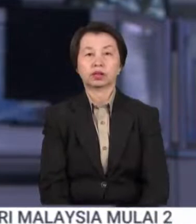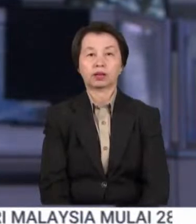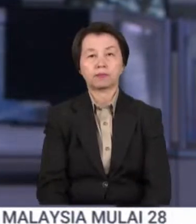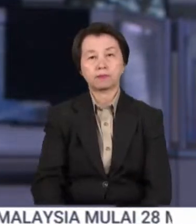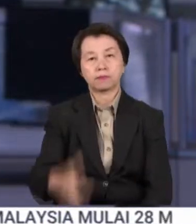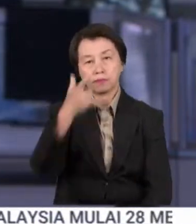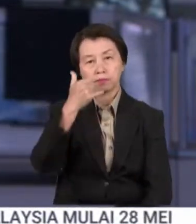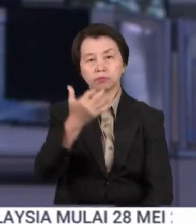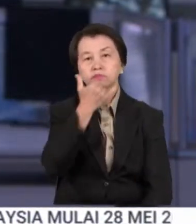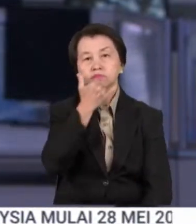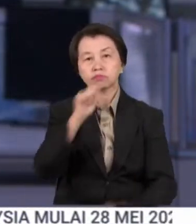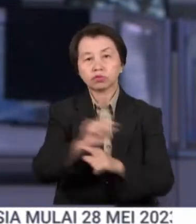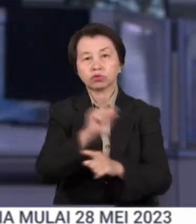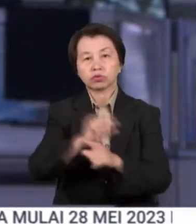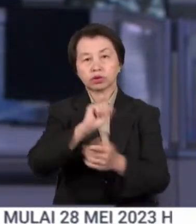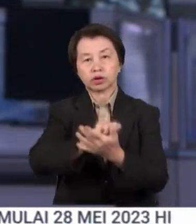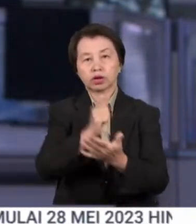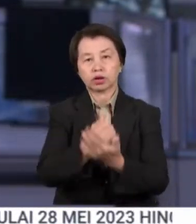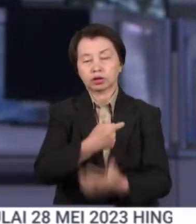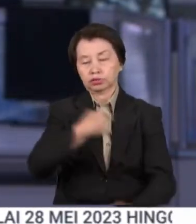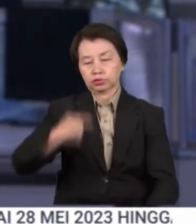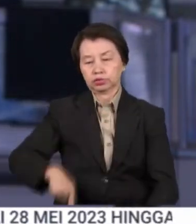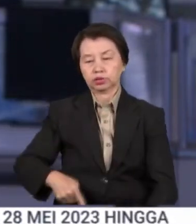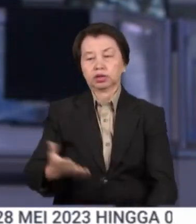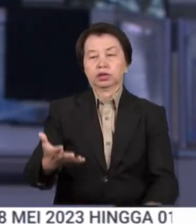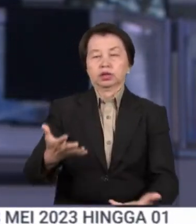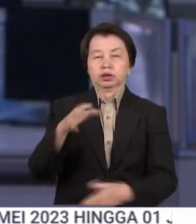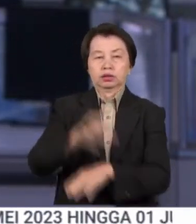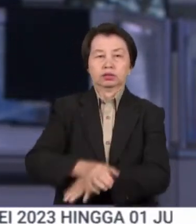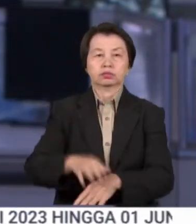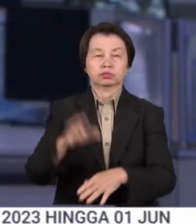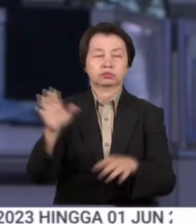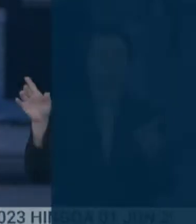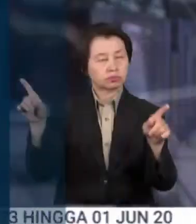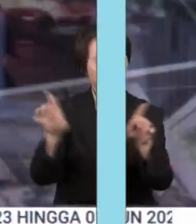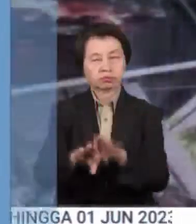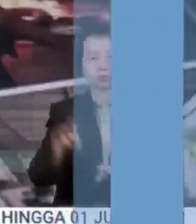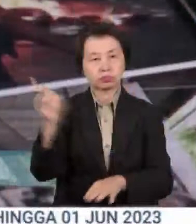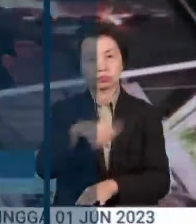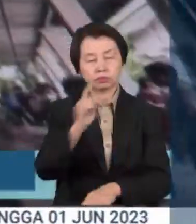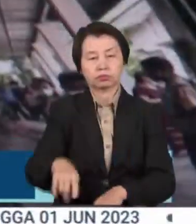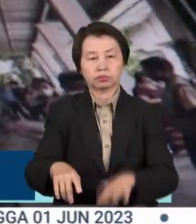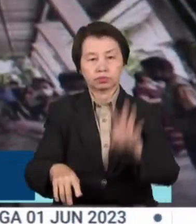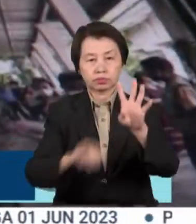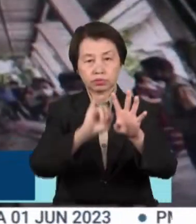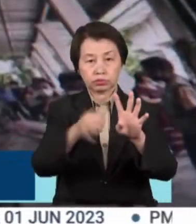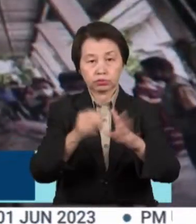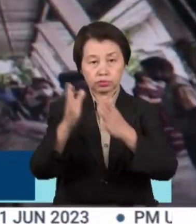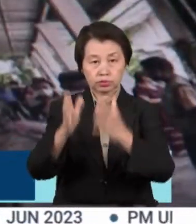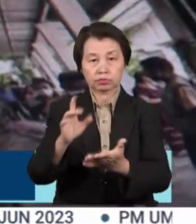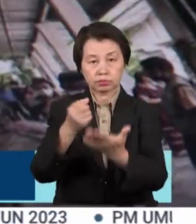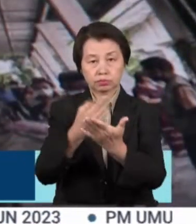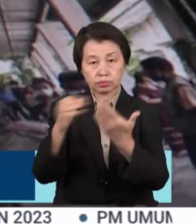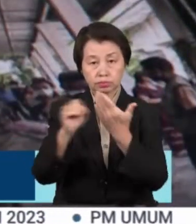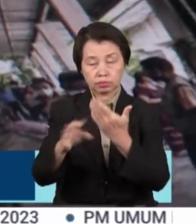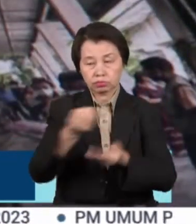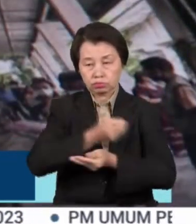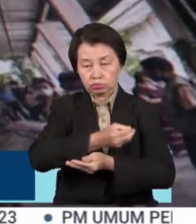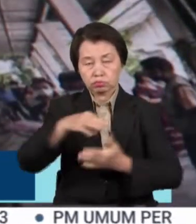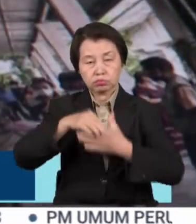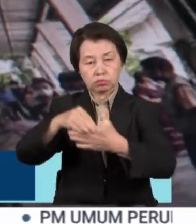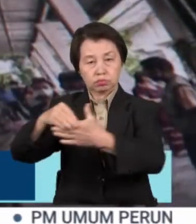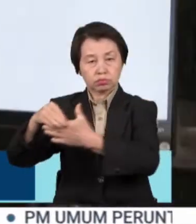Gara-gara penyalahgunaan akaun, China terpaksa memadam 1.4 juta hantaran di media sosial. Ia melibatkan penyebaran berita